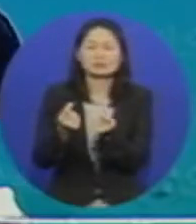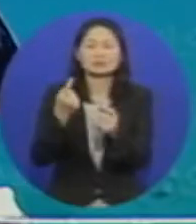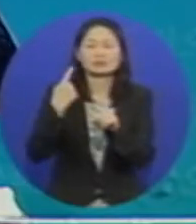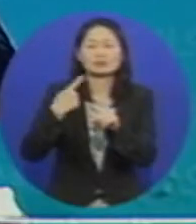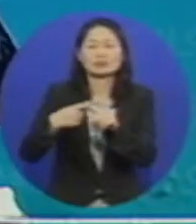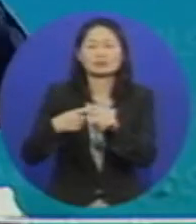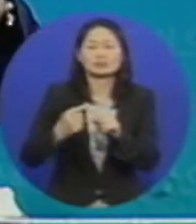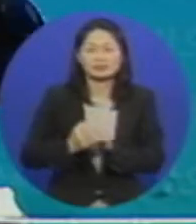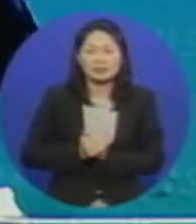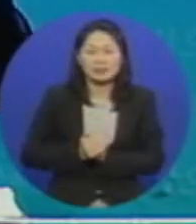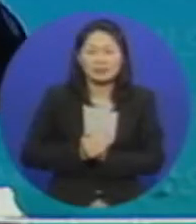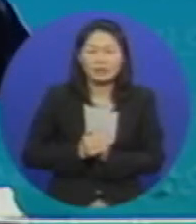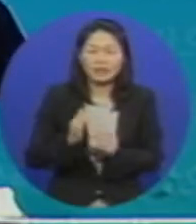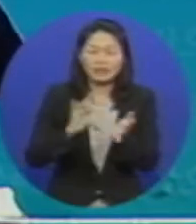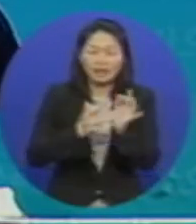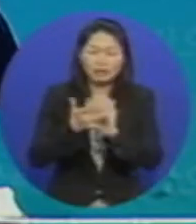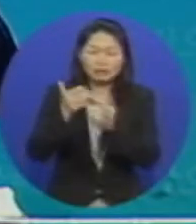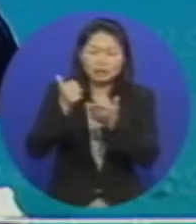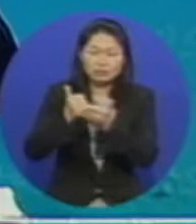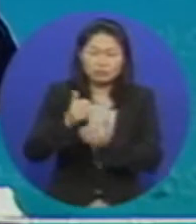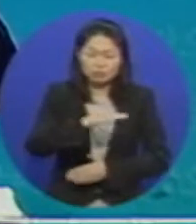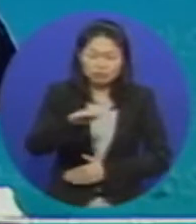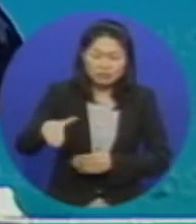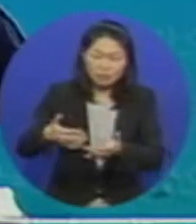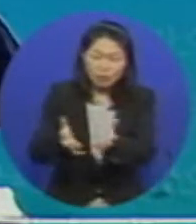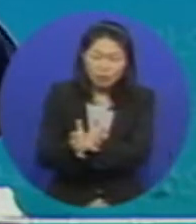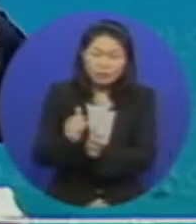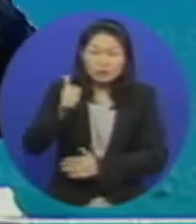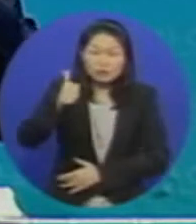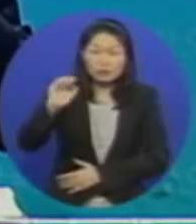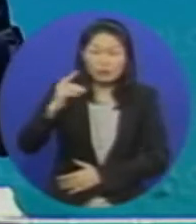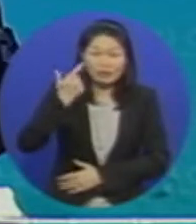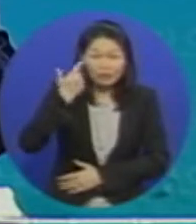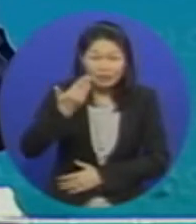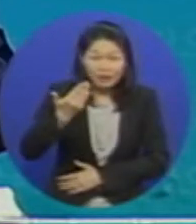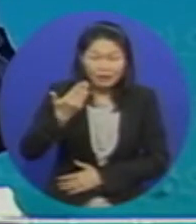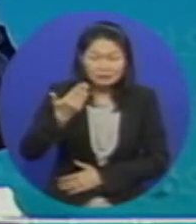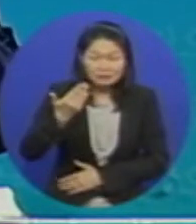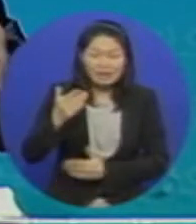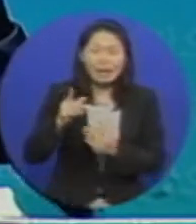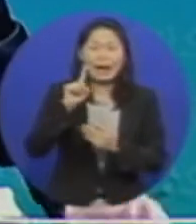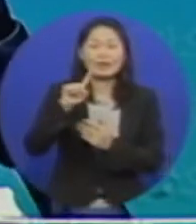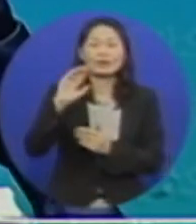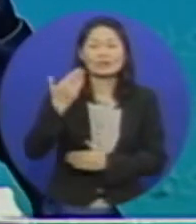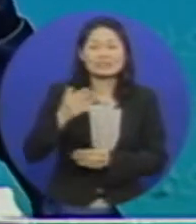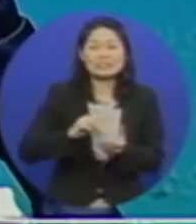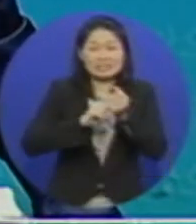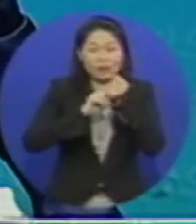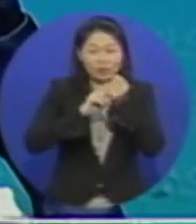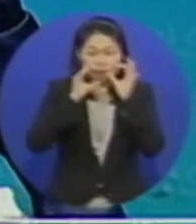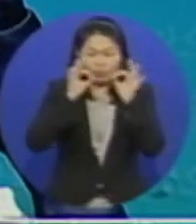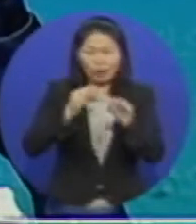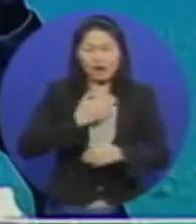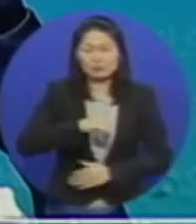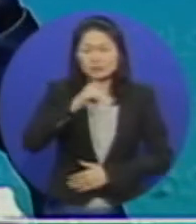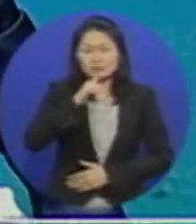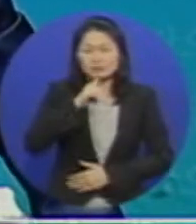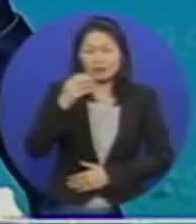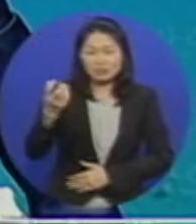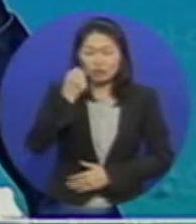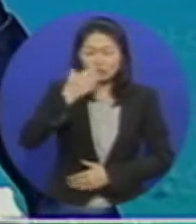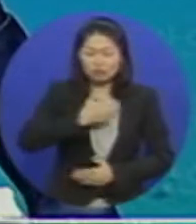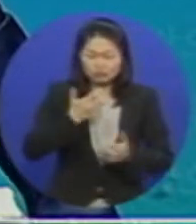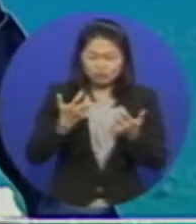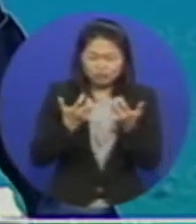예수님이 우리 모임의 주님이 되셨나 그러나 하나 되는 기적을 보고 아는 거에요 성령 충만은